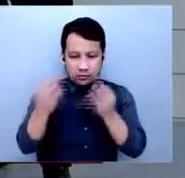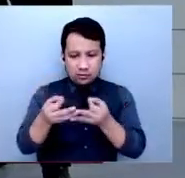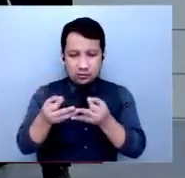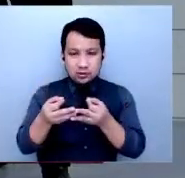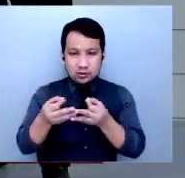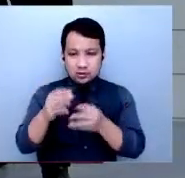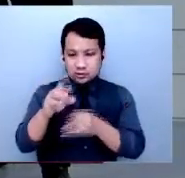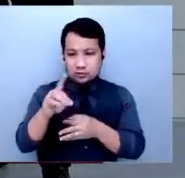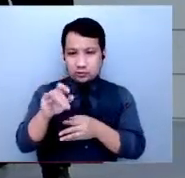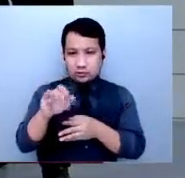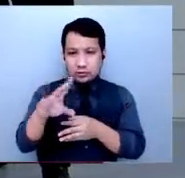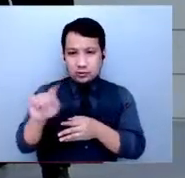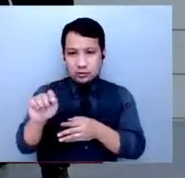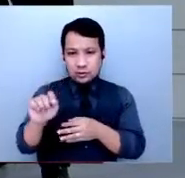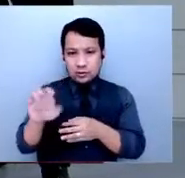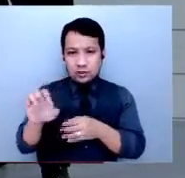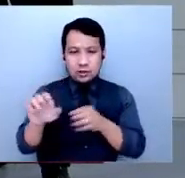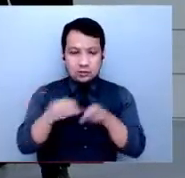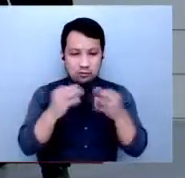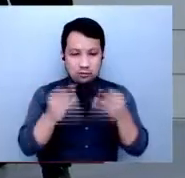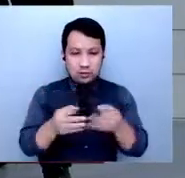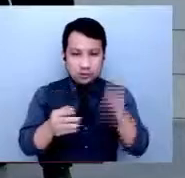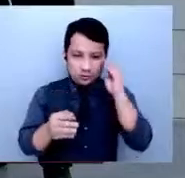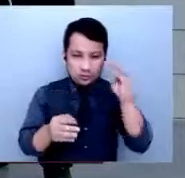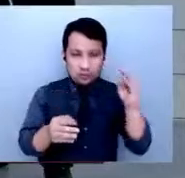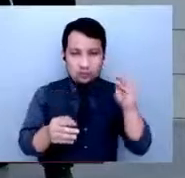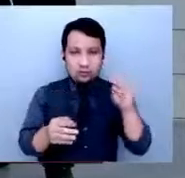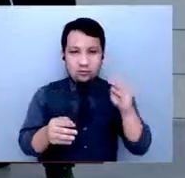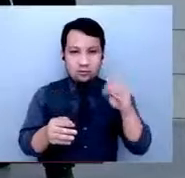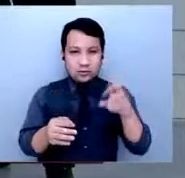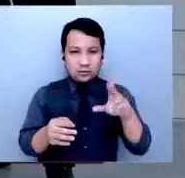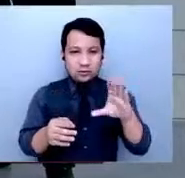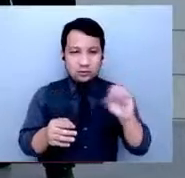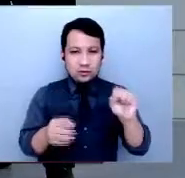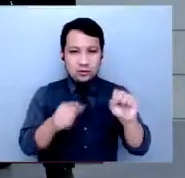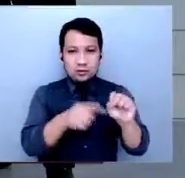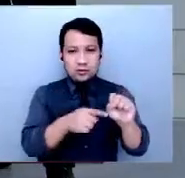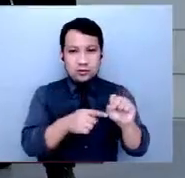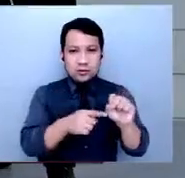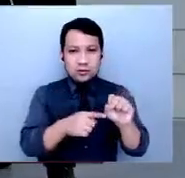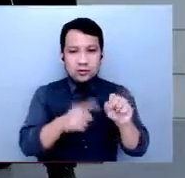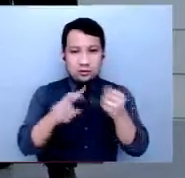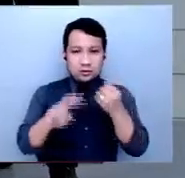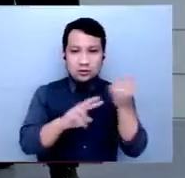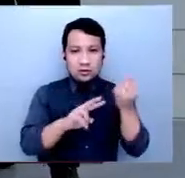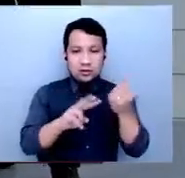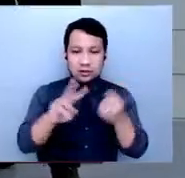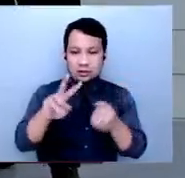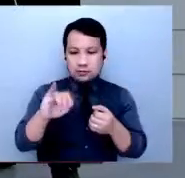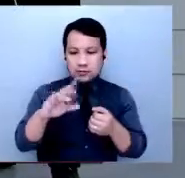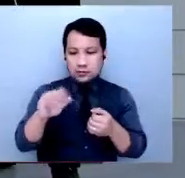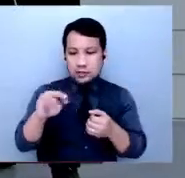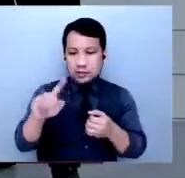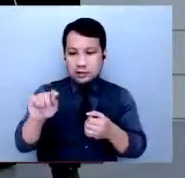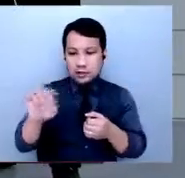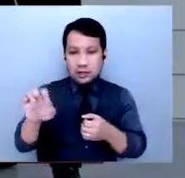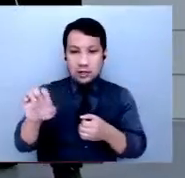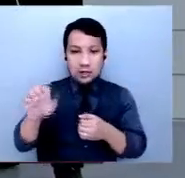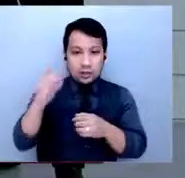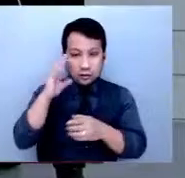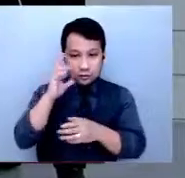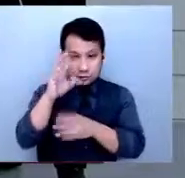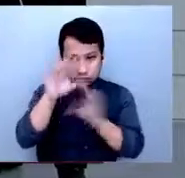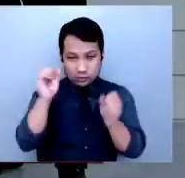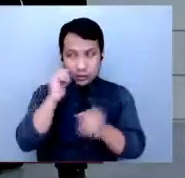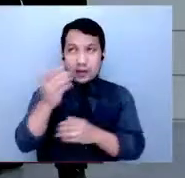malayong naungkat muli. Ang ama ng Pangulo na si Vicente Duterte ay dating two-term governor